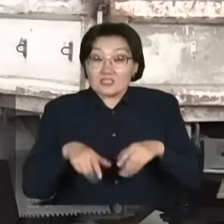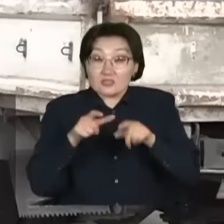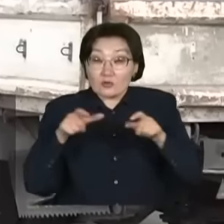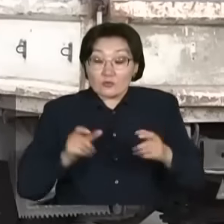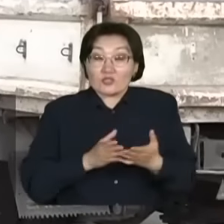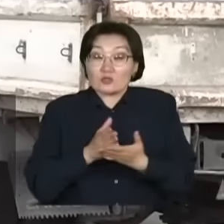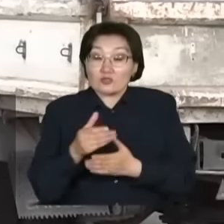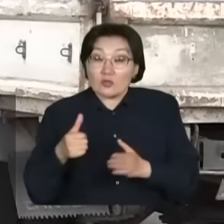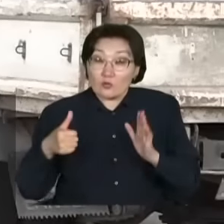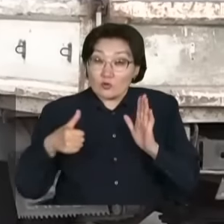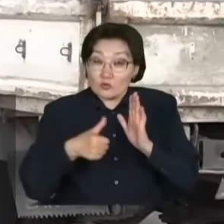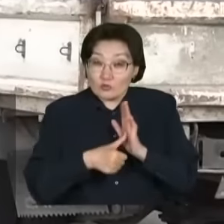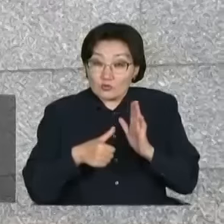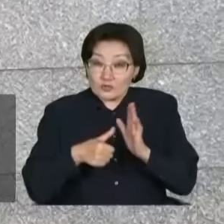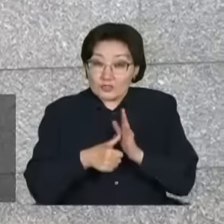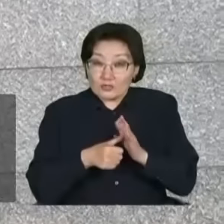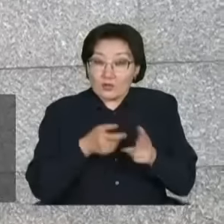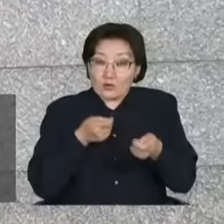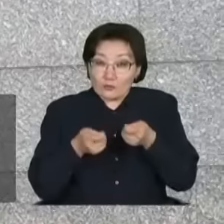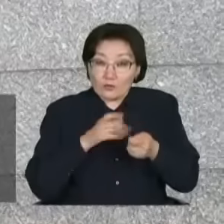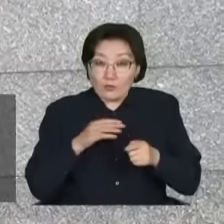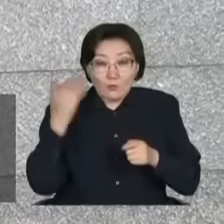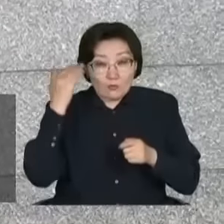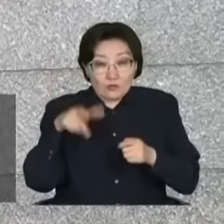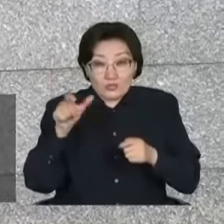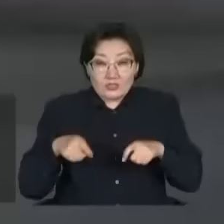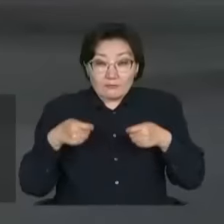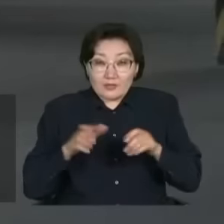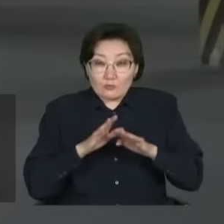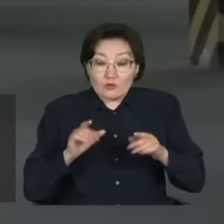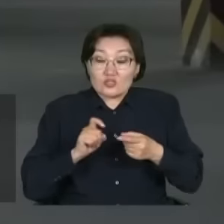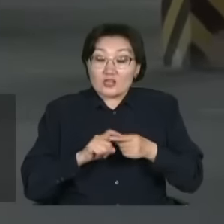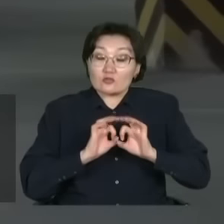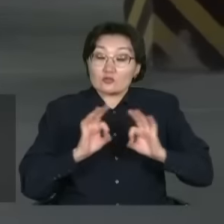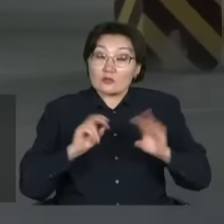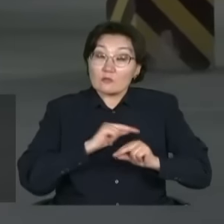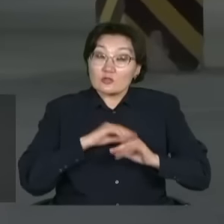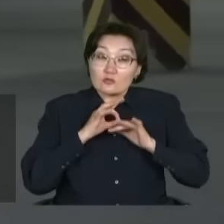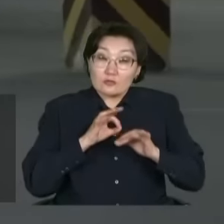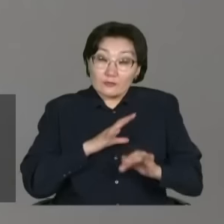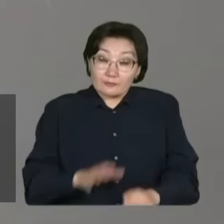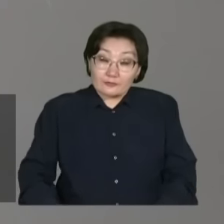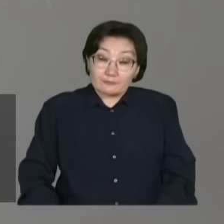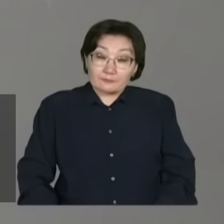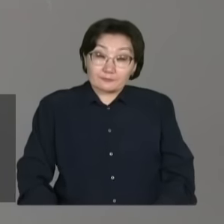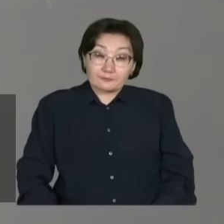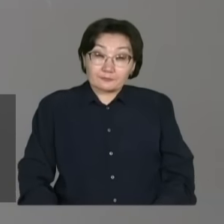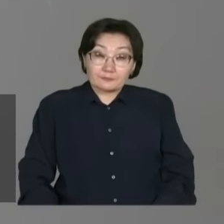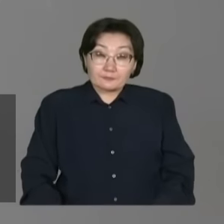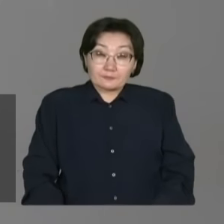кіру кілттерін ұқып тұстап, бөтен жандарға бермеу жайлы түсіндірме жұмыстары өткен екен. Айкерім Пернебек, Мирам Исабеков, Алматы телеарнасы.